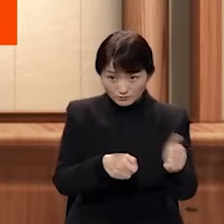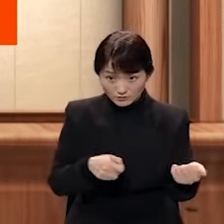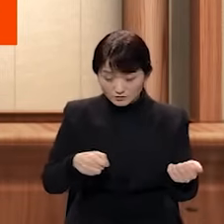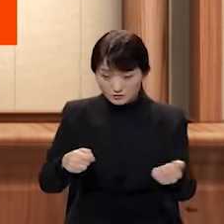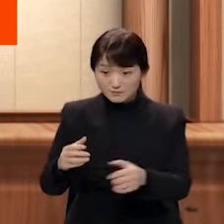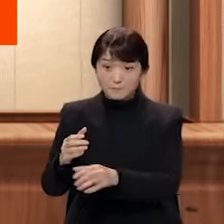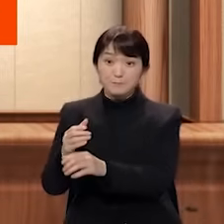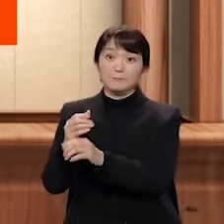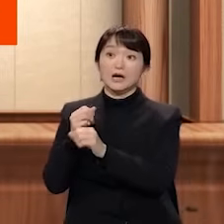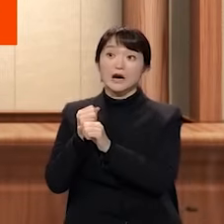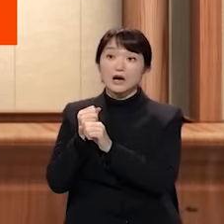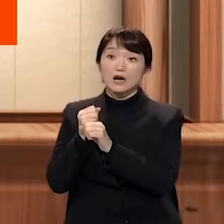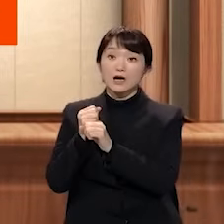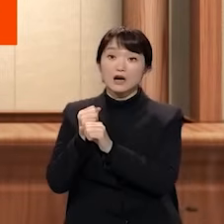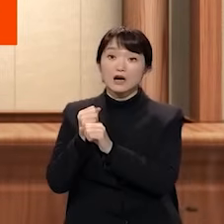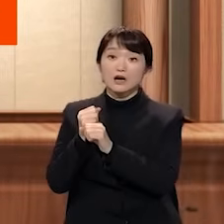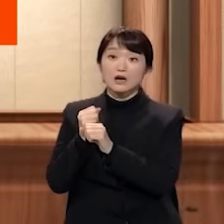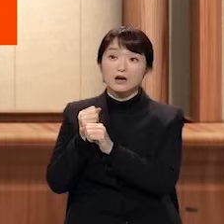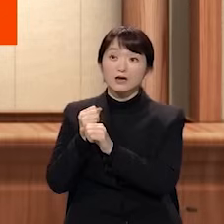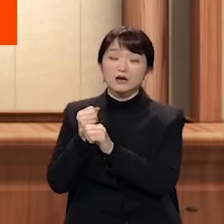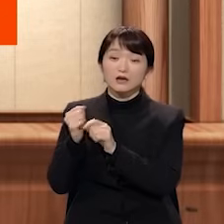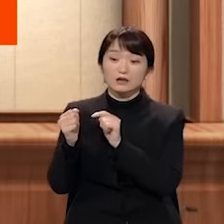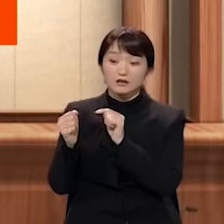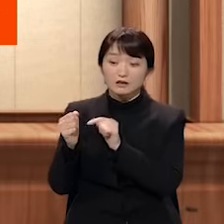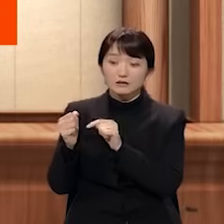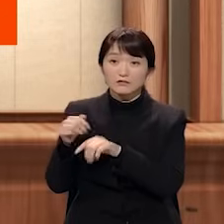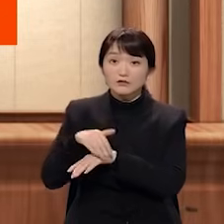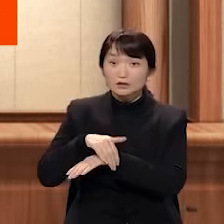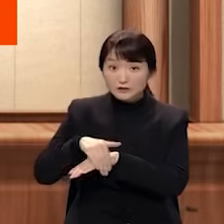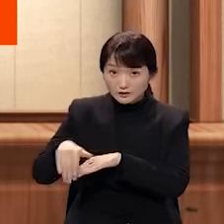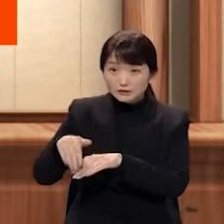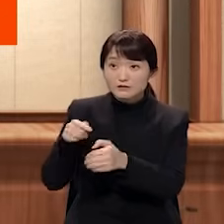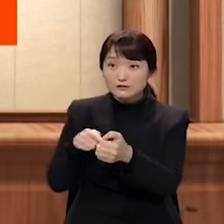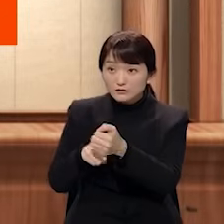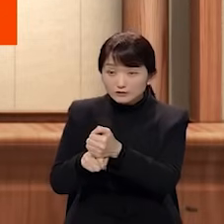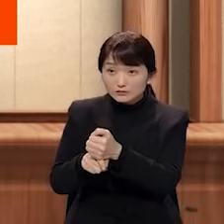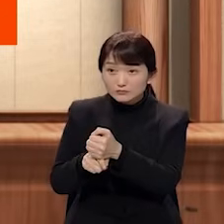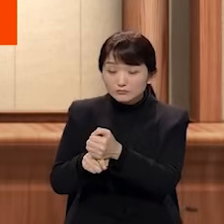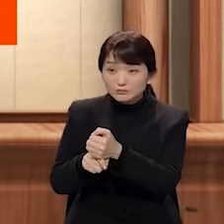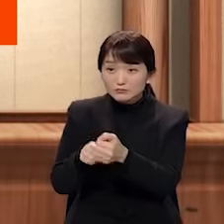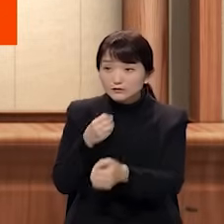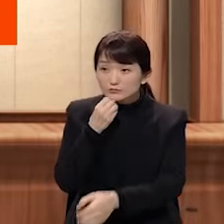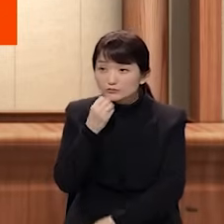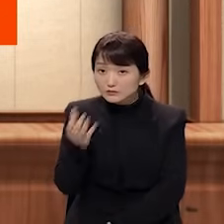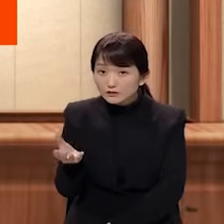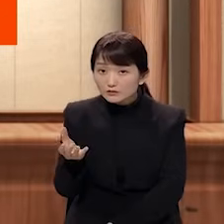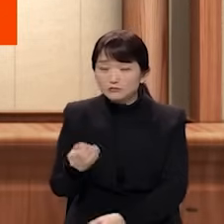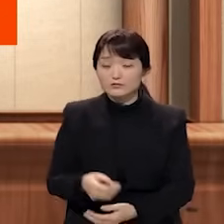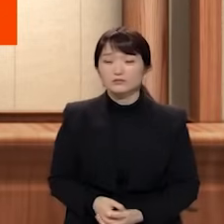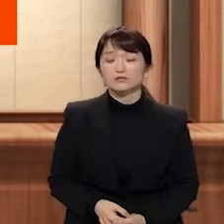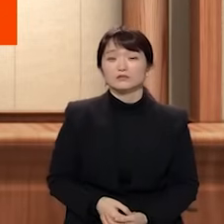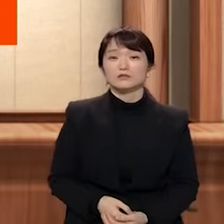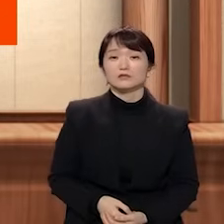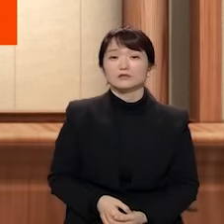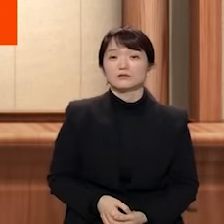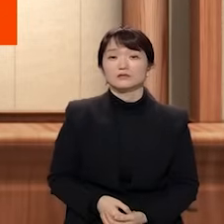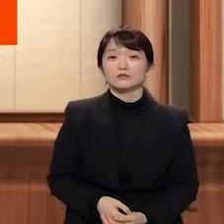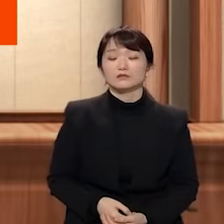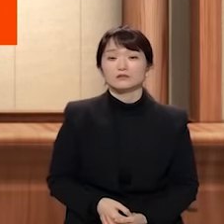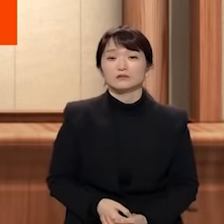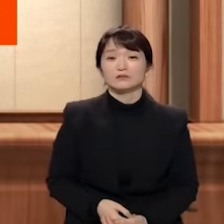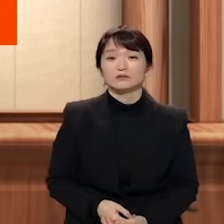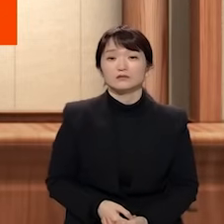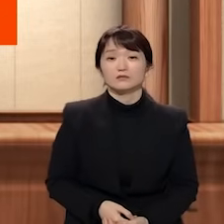얘기를 한 겁니다 그러면 극단적인 선택을 하겠다는 얘기는 계획을 했다는 얘기잖아요 자백을 안 셈인 거예요 그래서 다 받아들여지지 않았는데